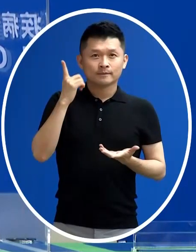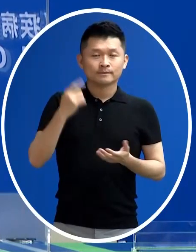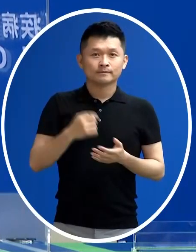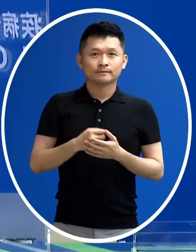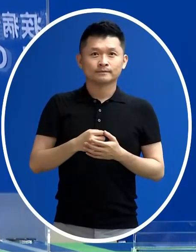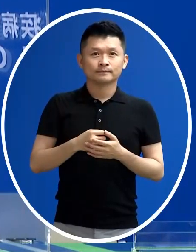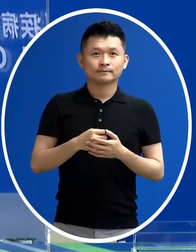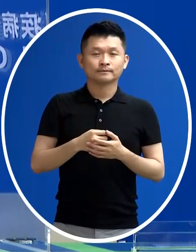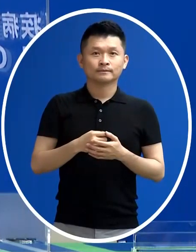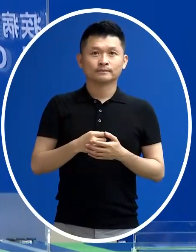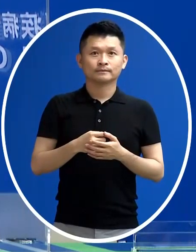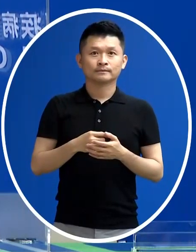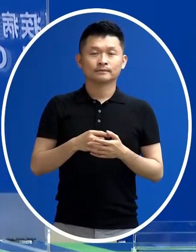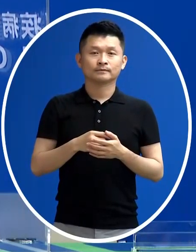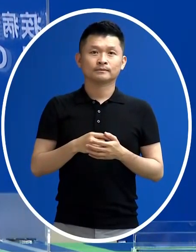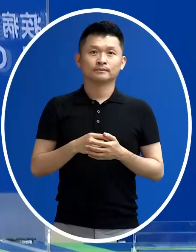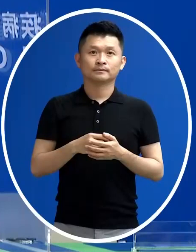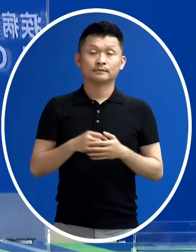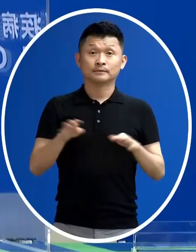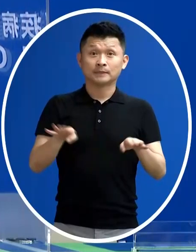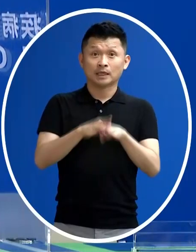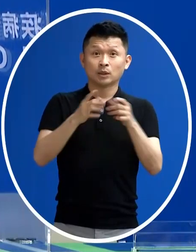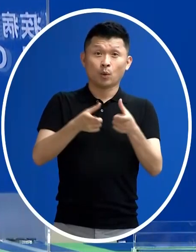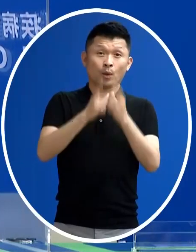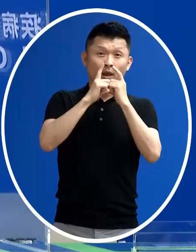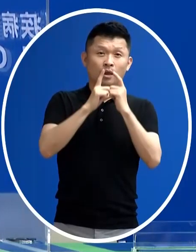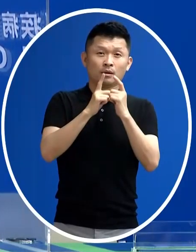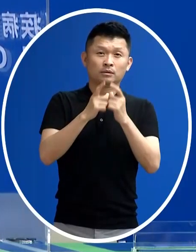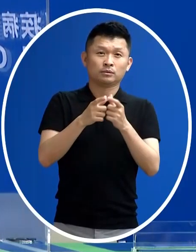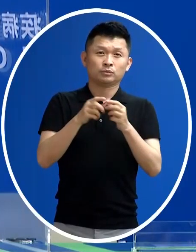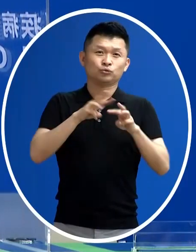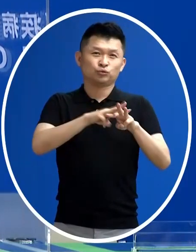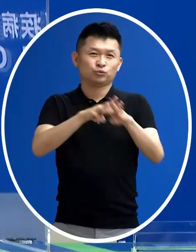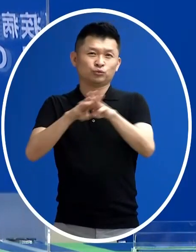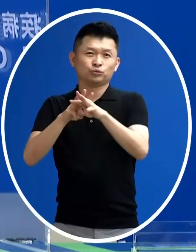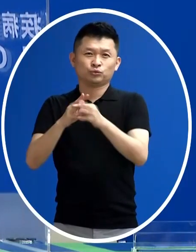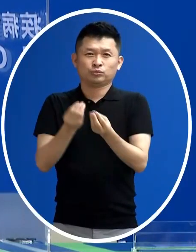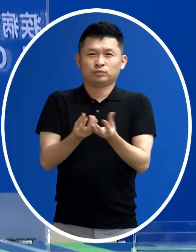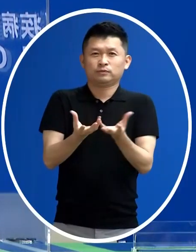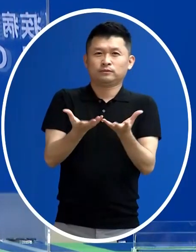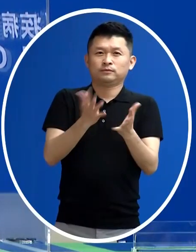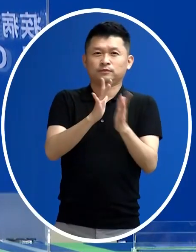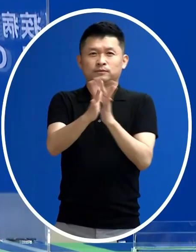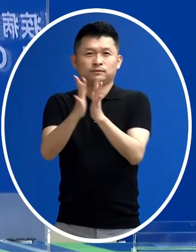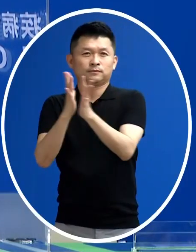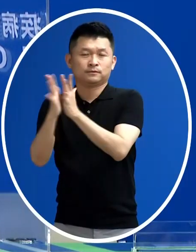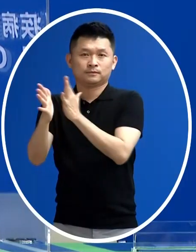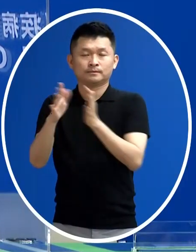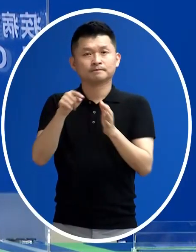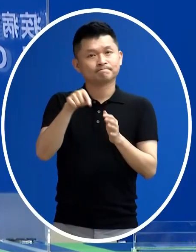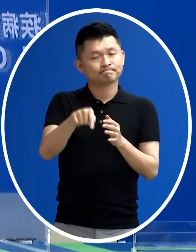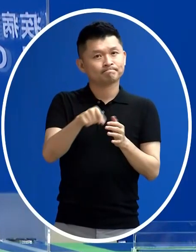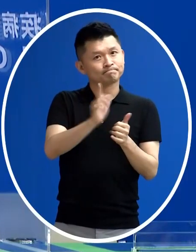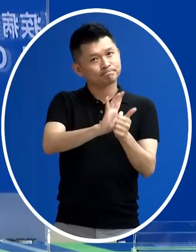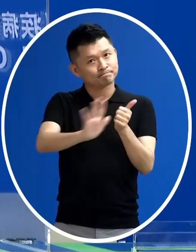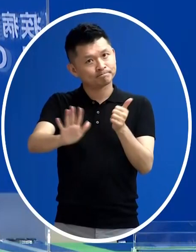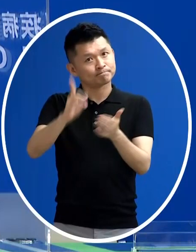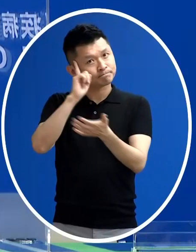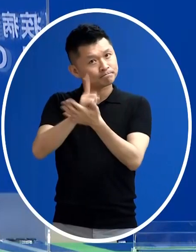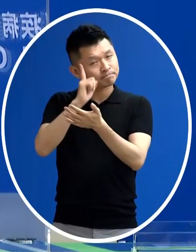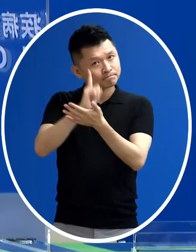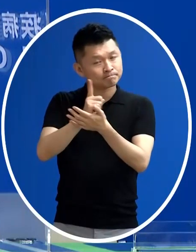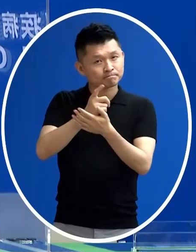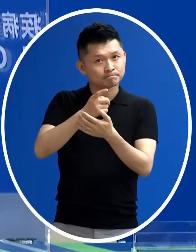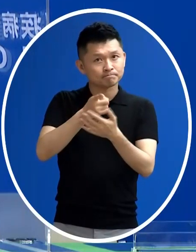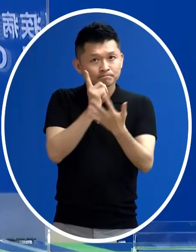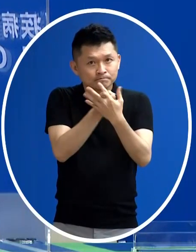个人流的这个部分又开始活跃起来，那当然也都会影响到这个我们每天的这个可能发生的